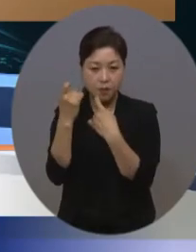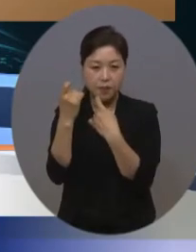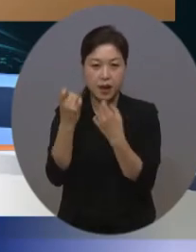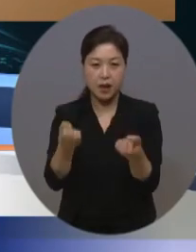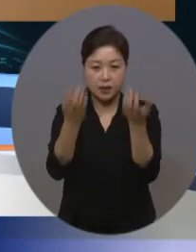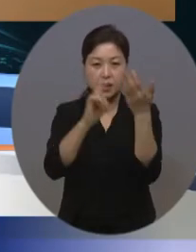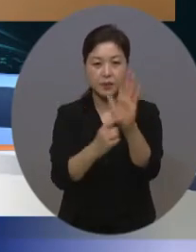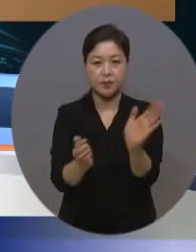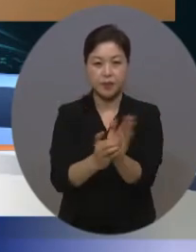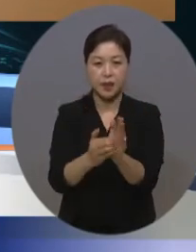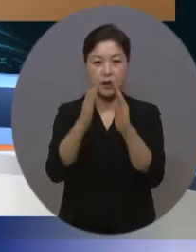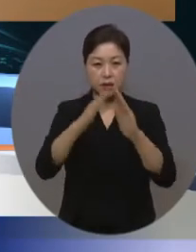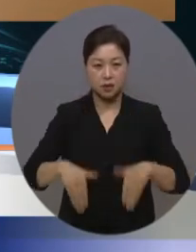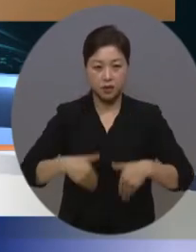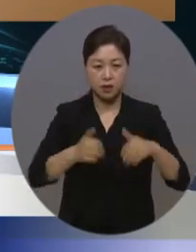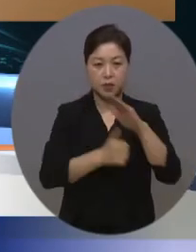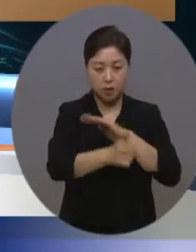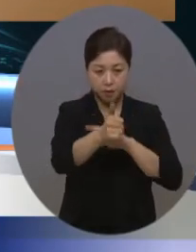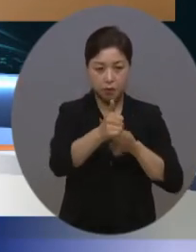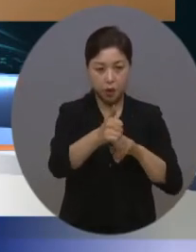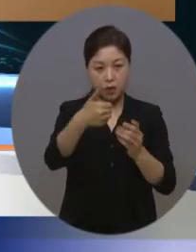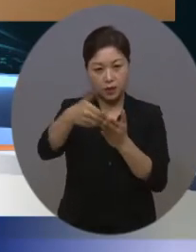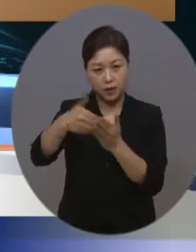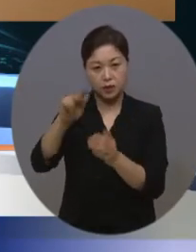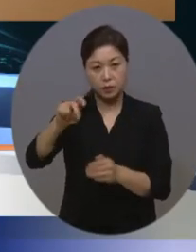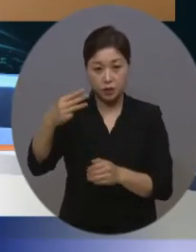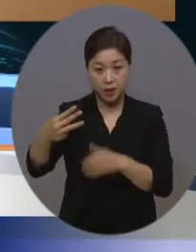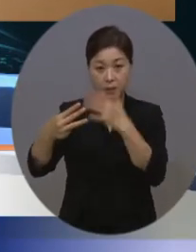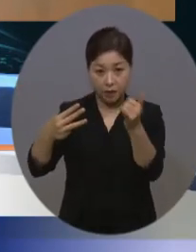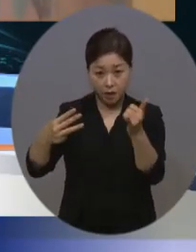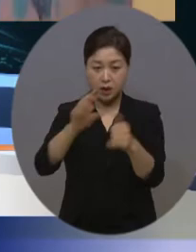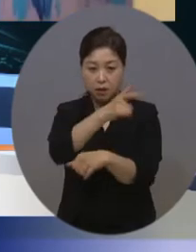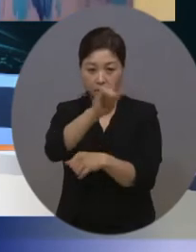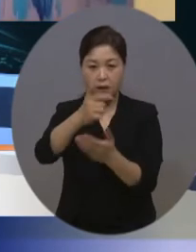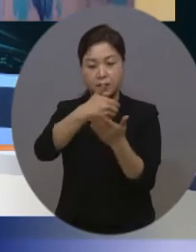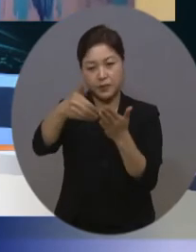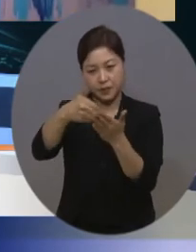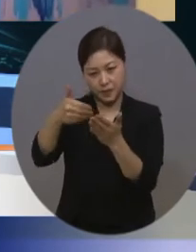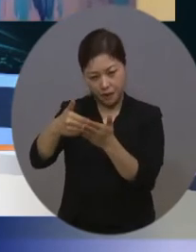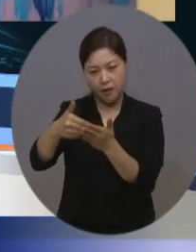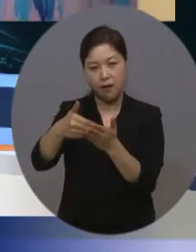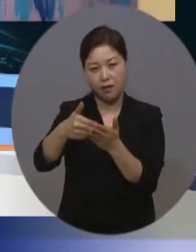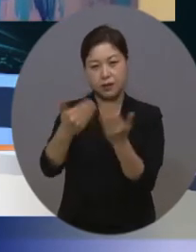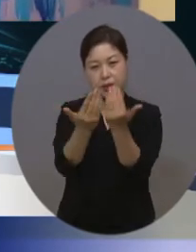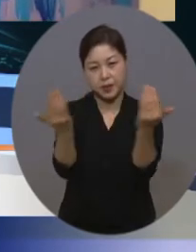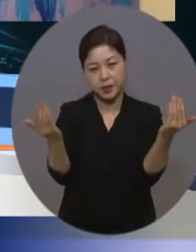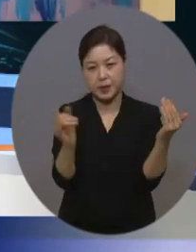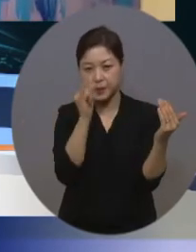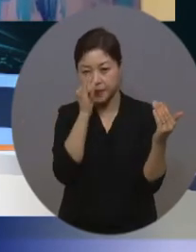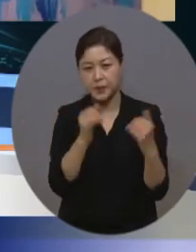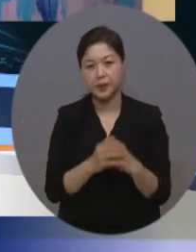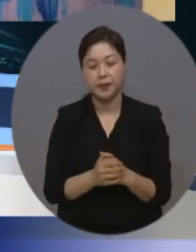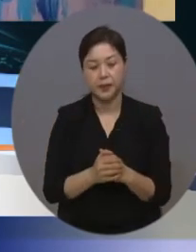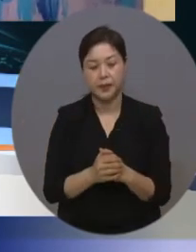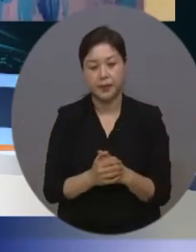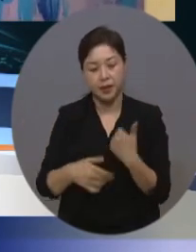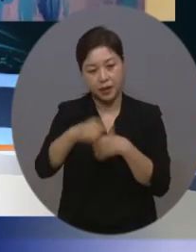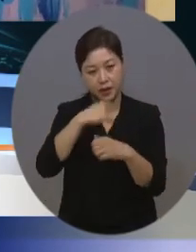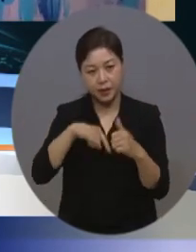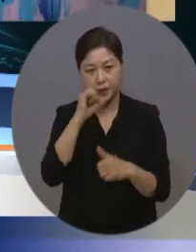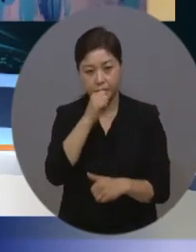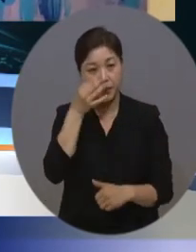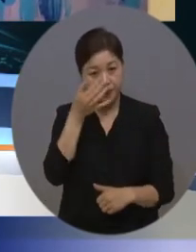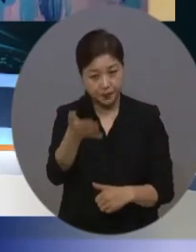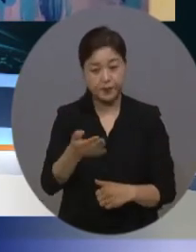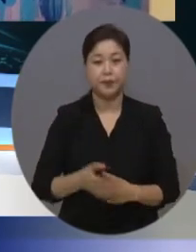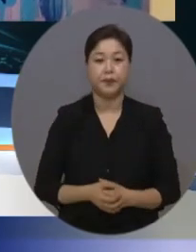전남을 대표하는 작가 23명이 함께 다채로운 작품들을 선보이는데요. 현장에서 이소영 기자가